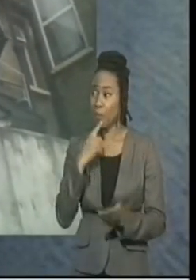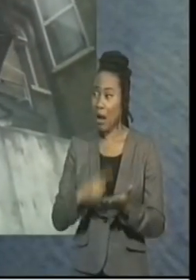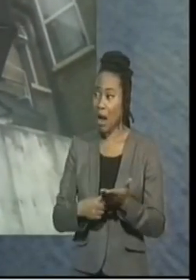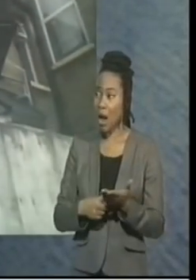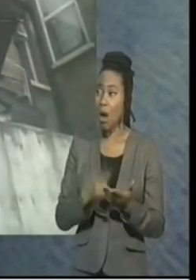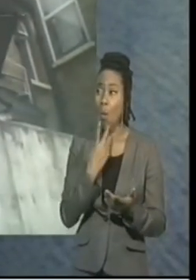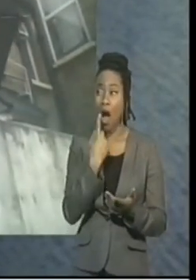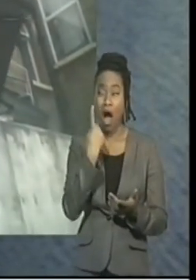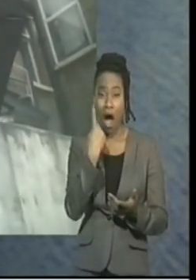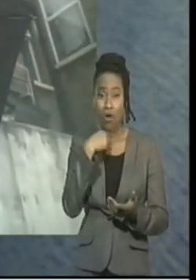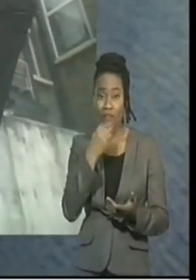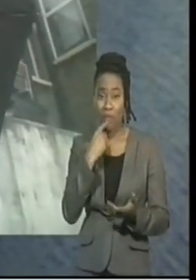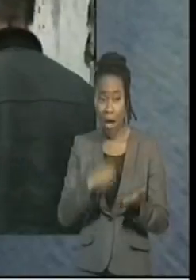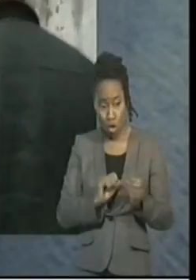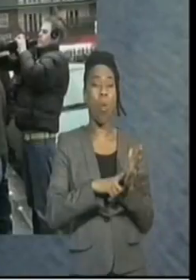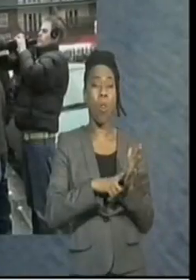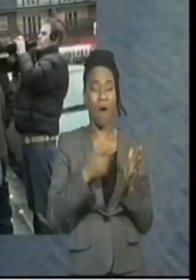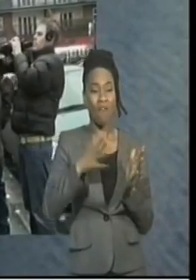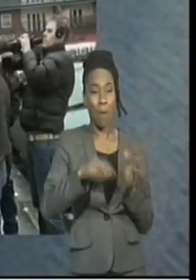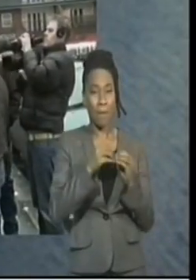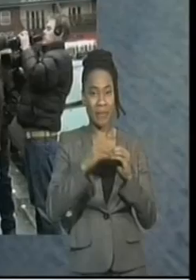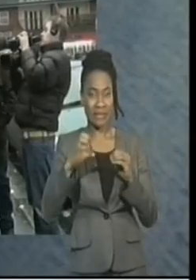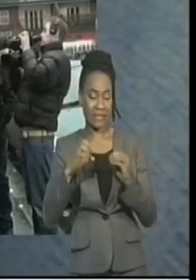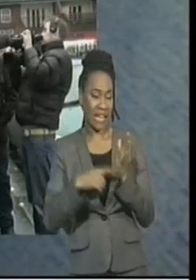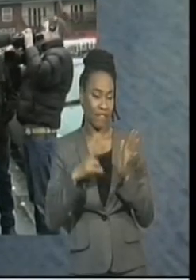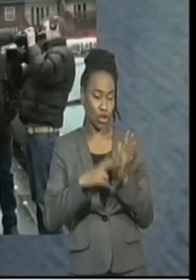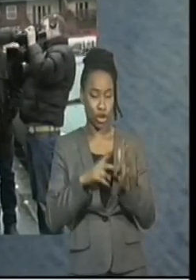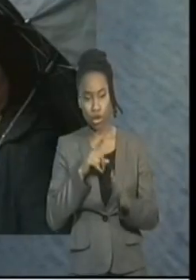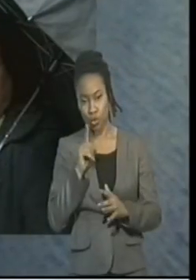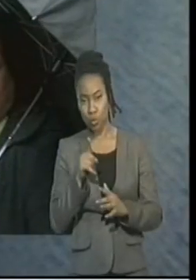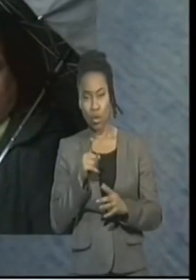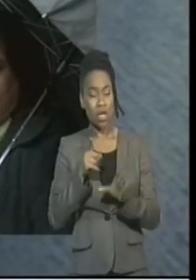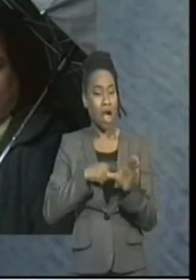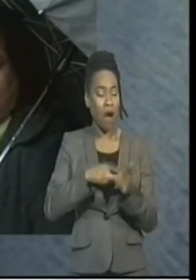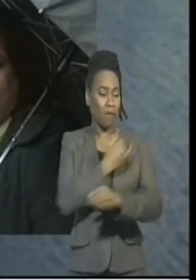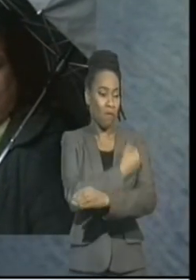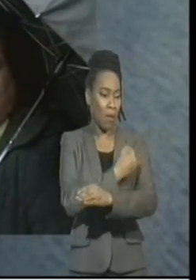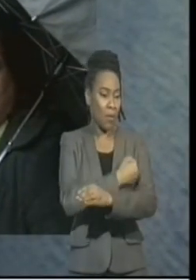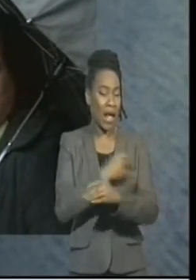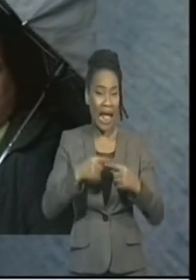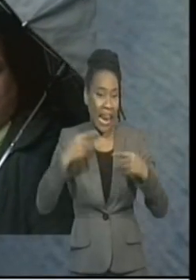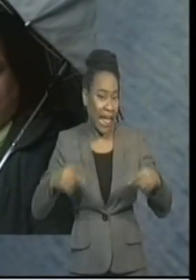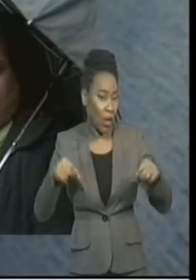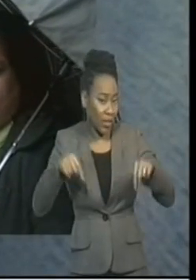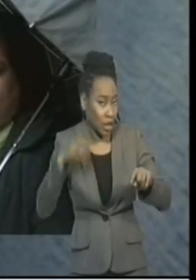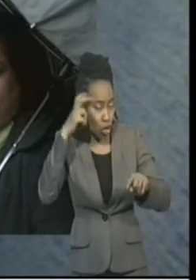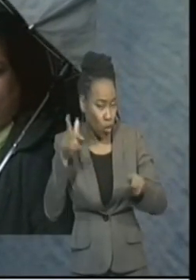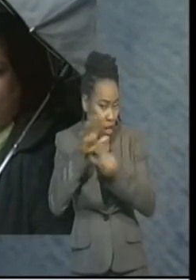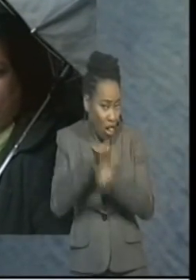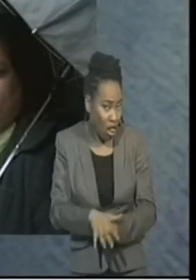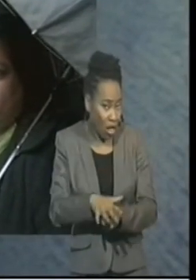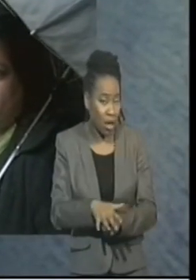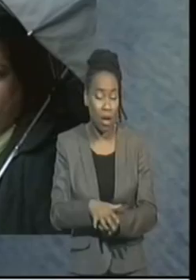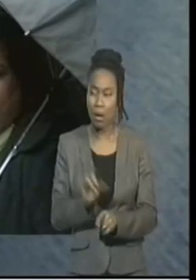150 1300 pound. You exploit young, vulnerable illegals in this country. You exploit